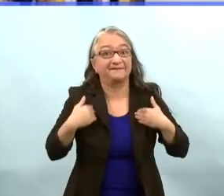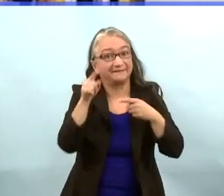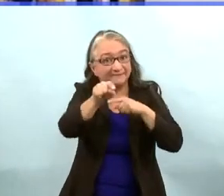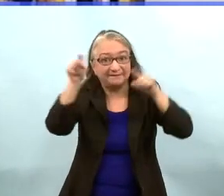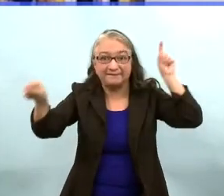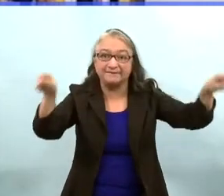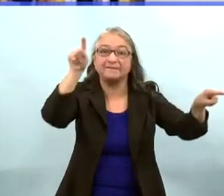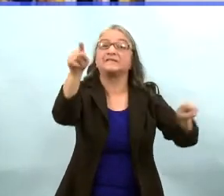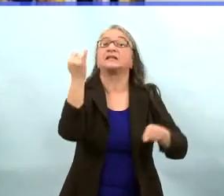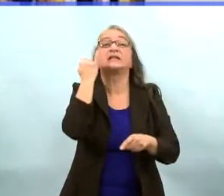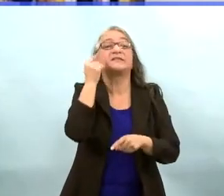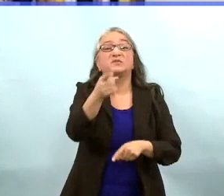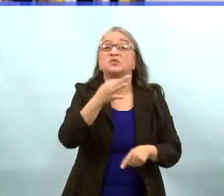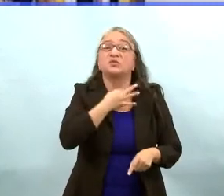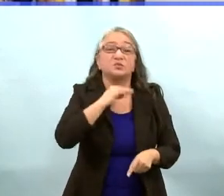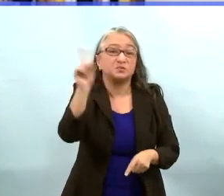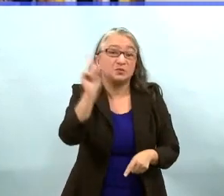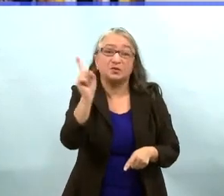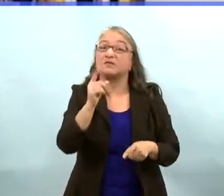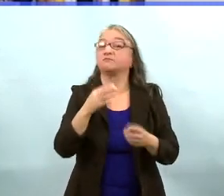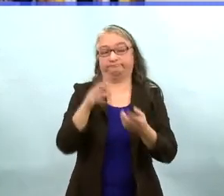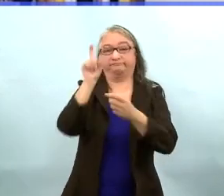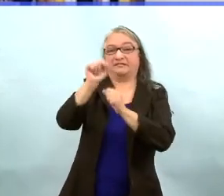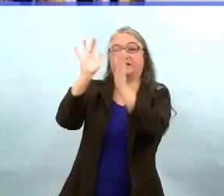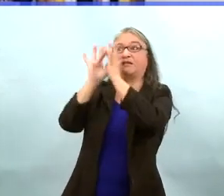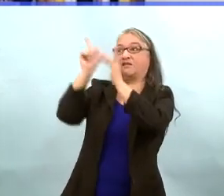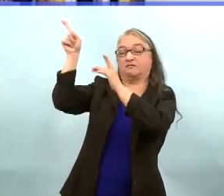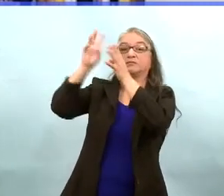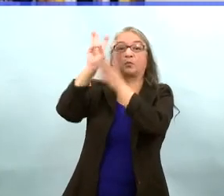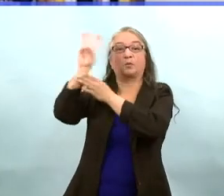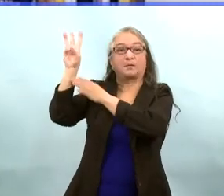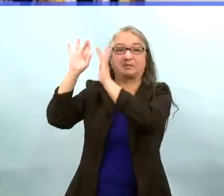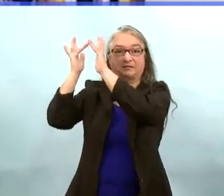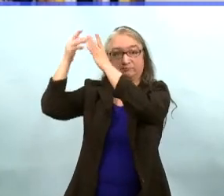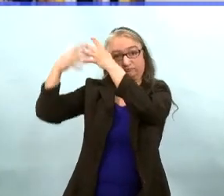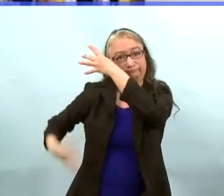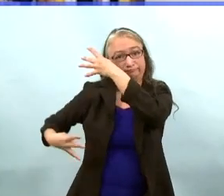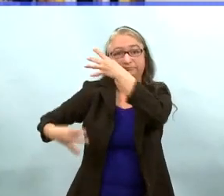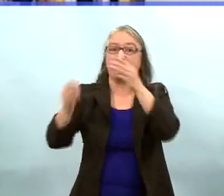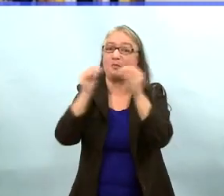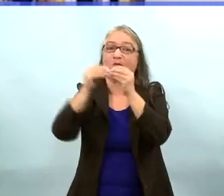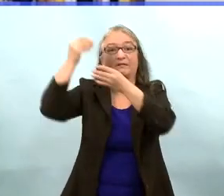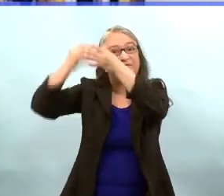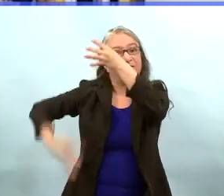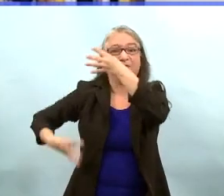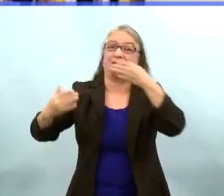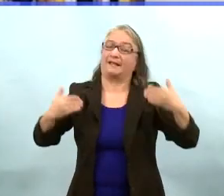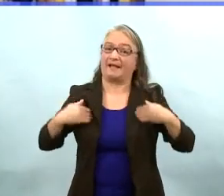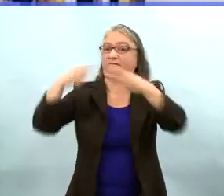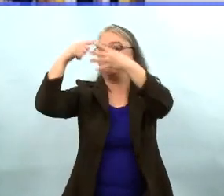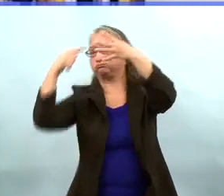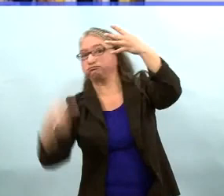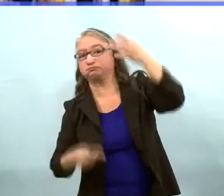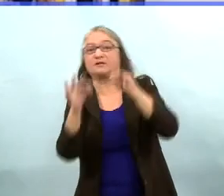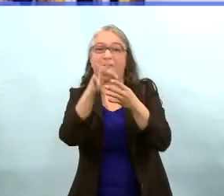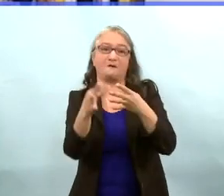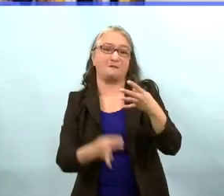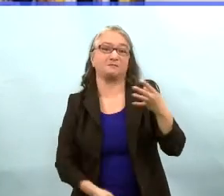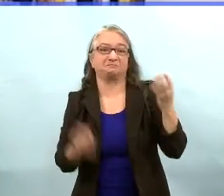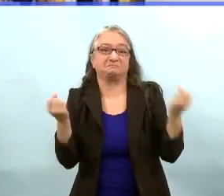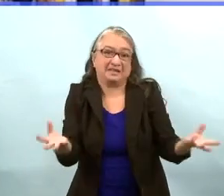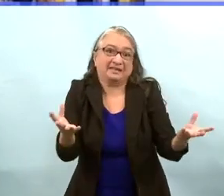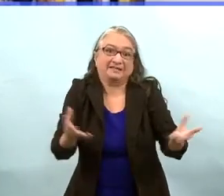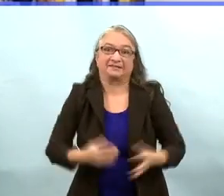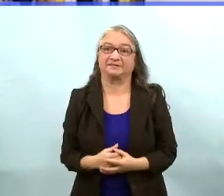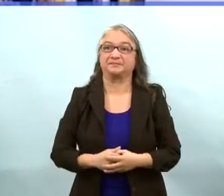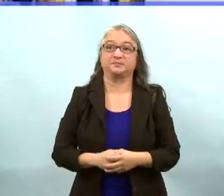pouvez trouver une place qui va se trouver près de chez vous, qui va être pratique. Il y a littéralement des centaines d'options. Les vaccins vont arriver dans les